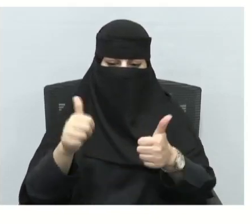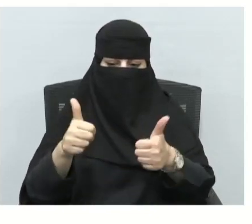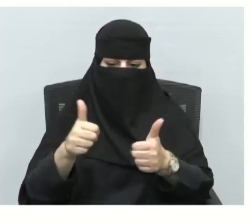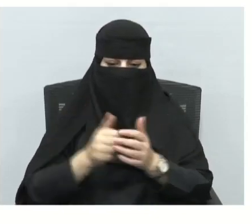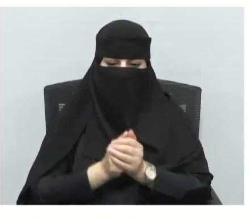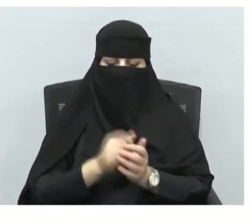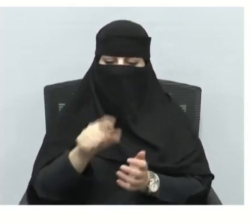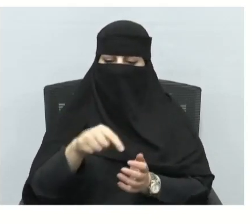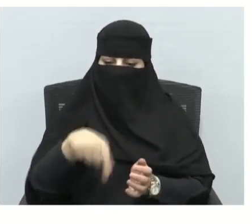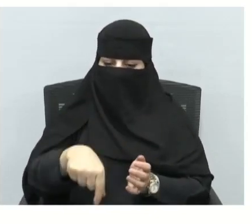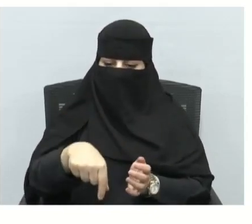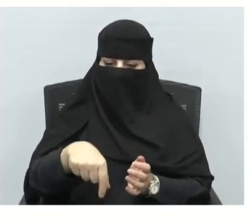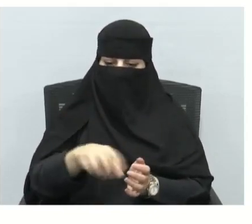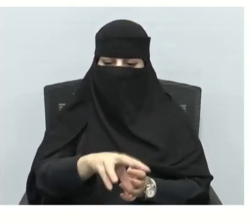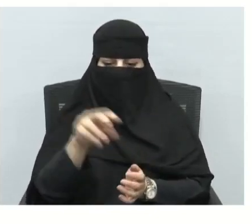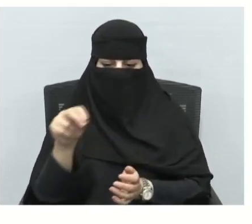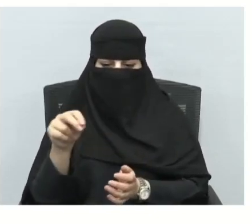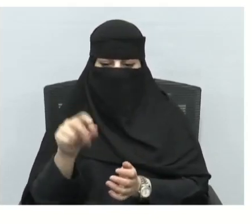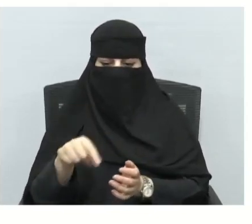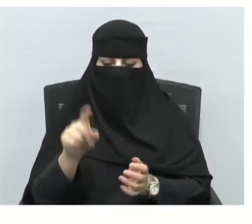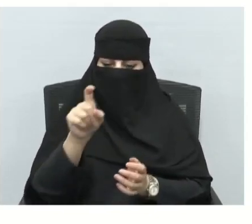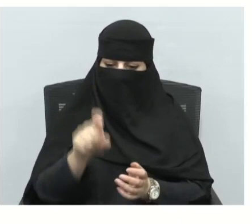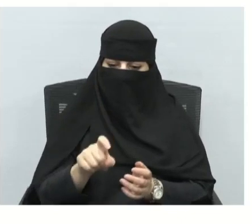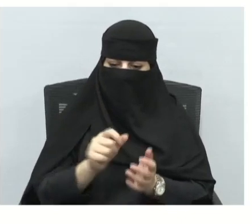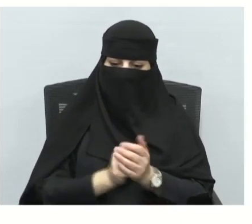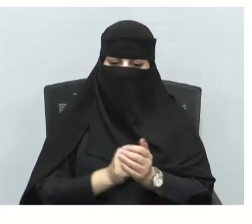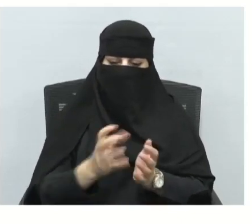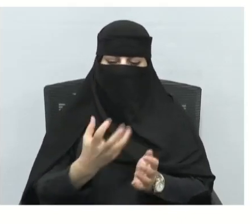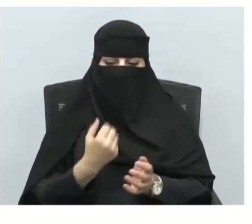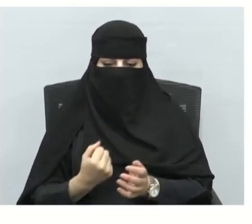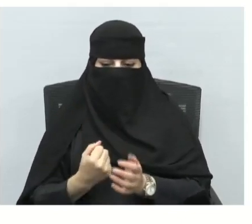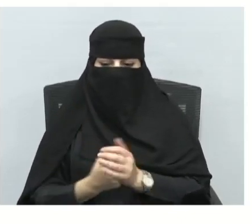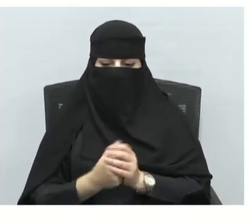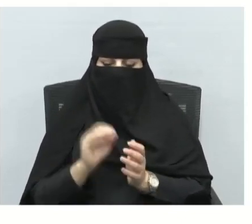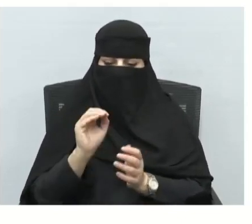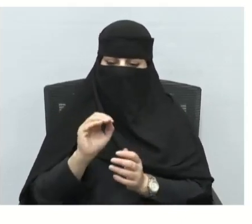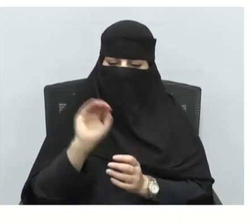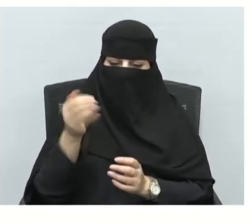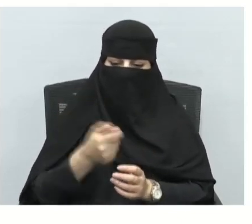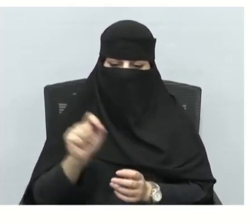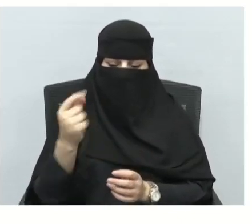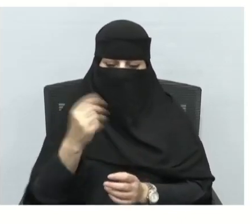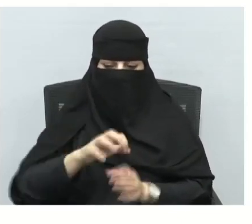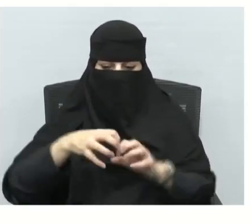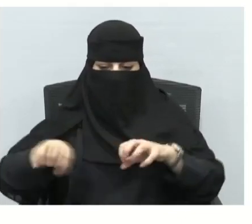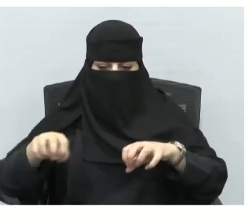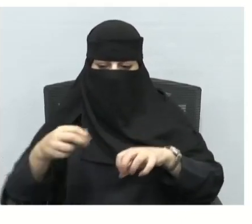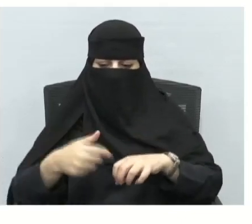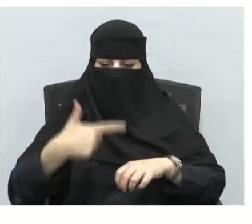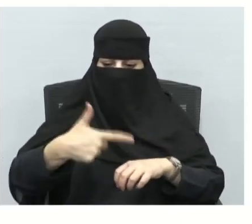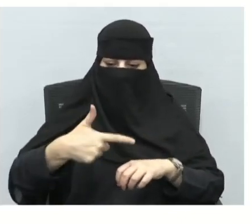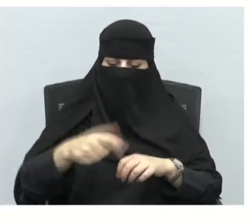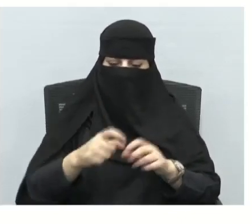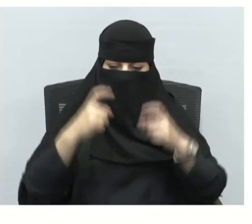الحرف الذي سوف نتعرف عليه اليوم ويبقى لنا حرف واحد في الوحده الثانيه هنا